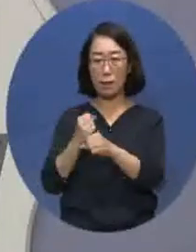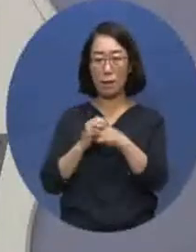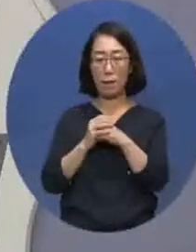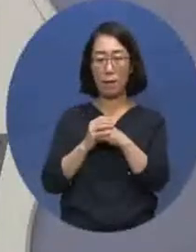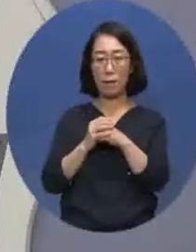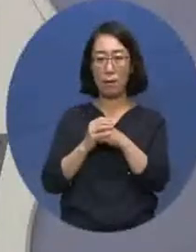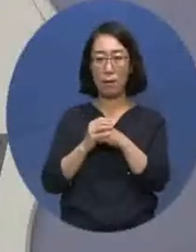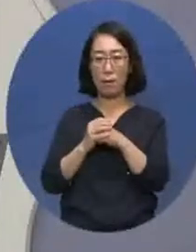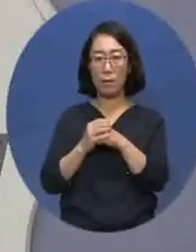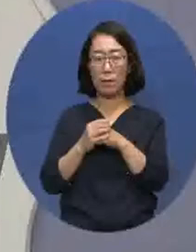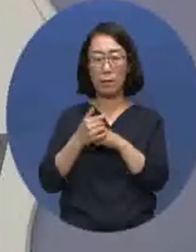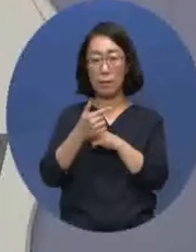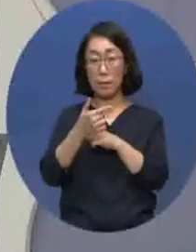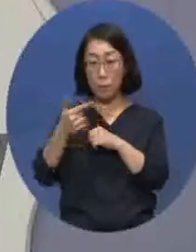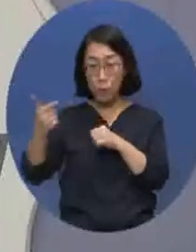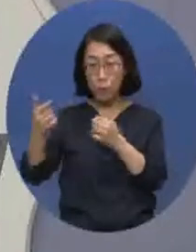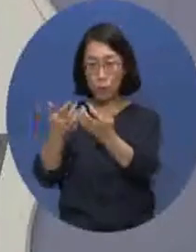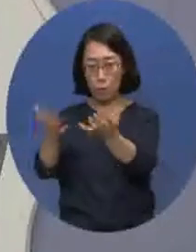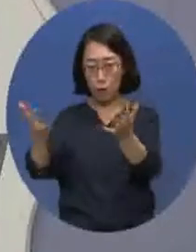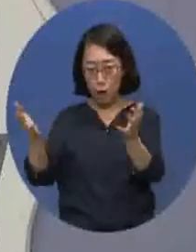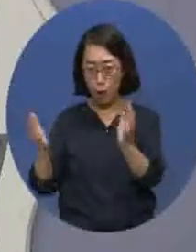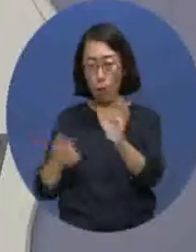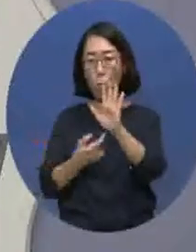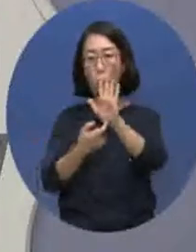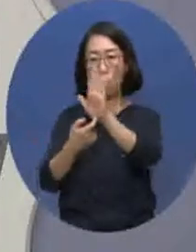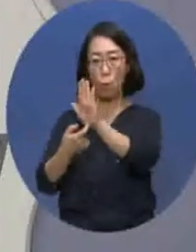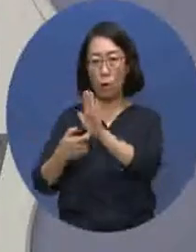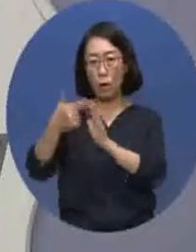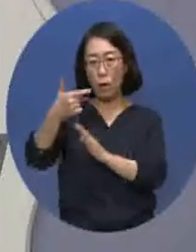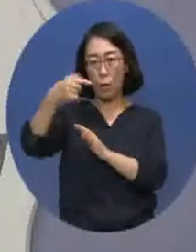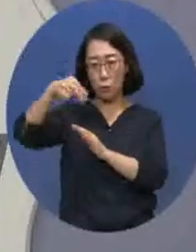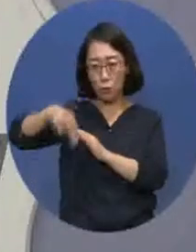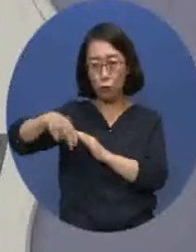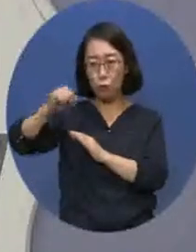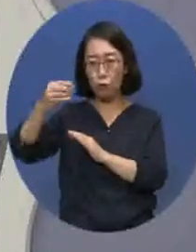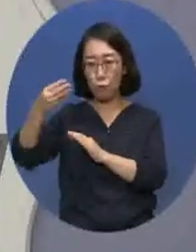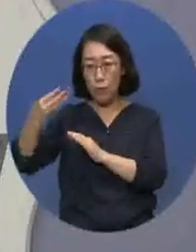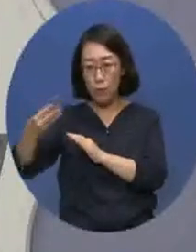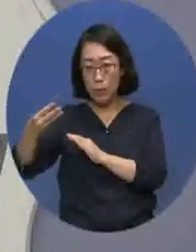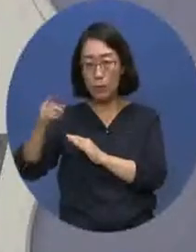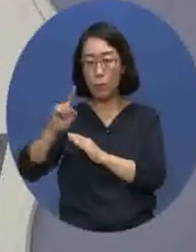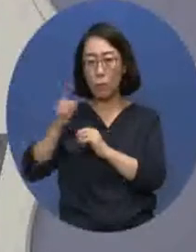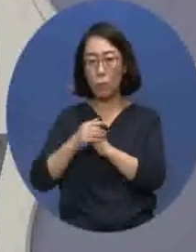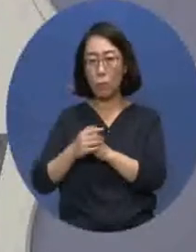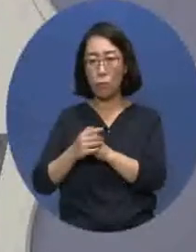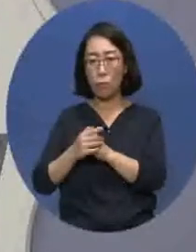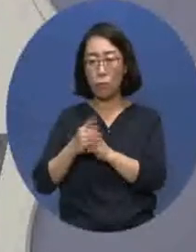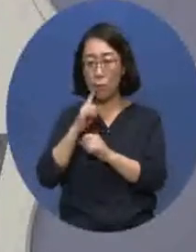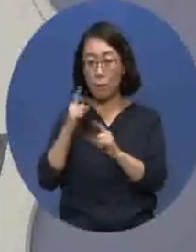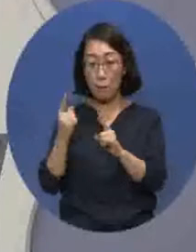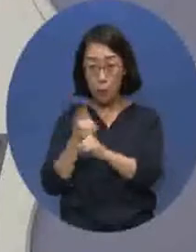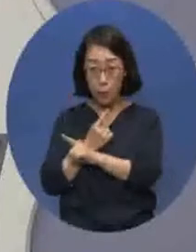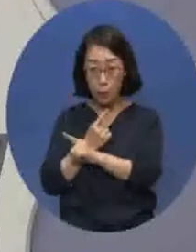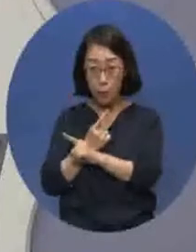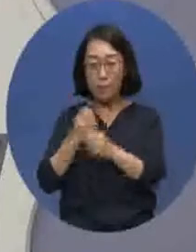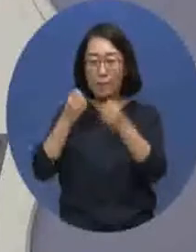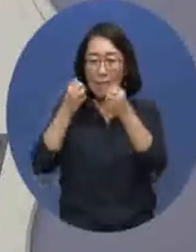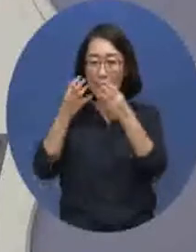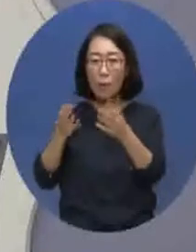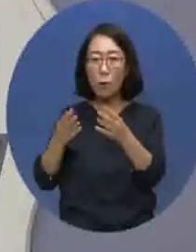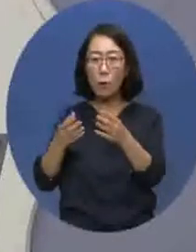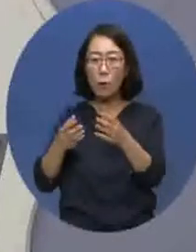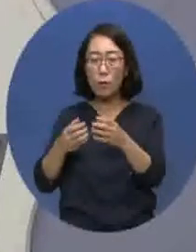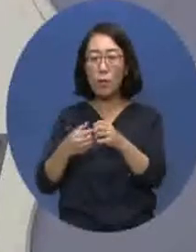대국민 보고 해도 가졌습니다 뉴 딜이 라는 것은 말 그대로 새로운 비를 새로운